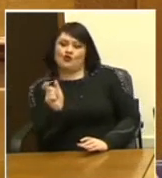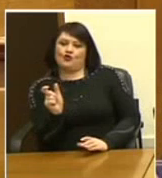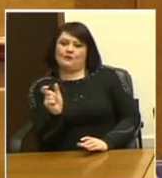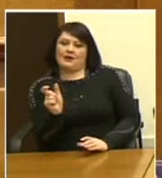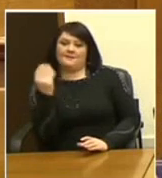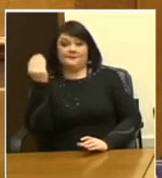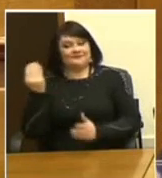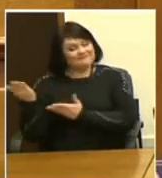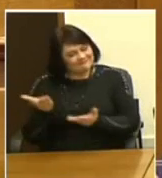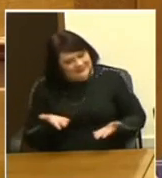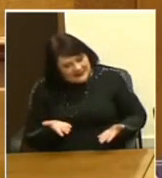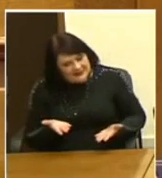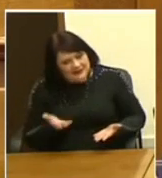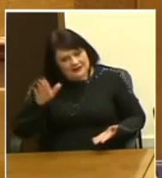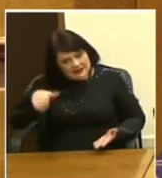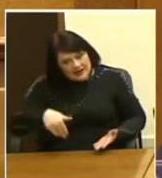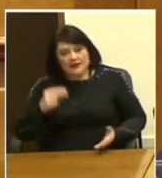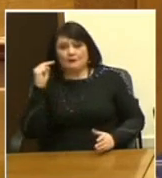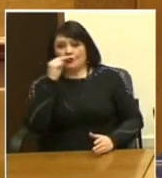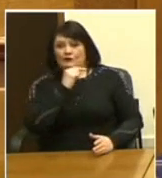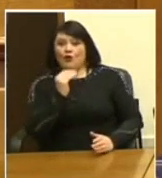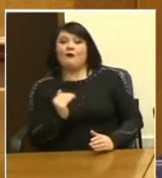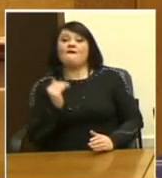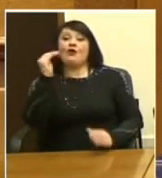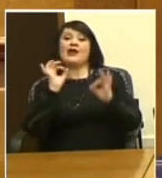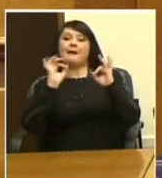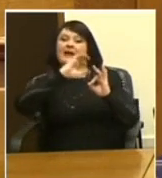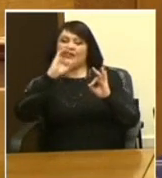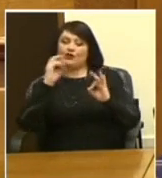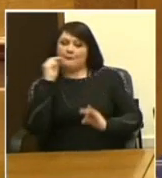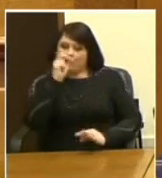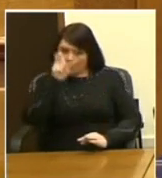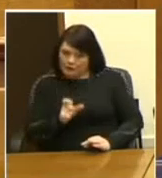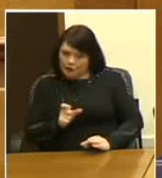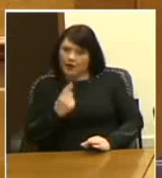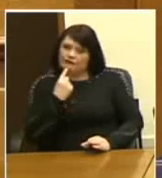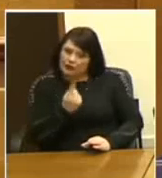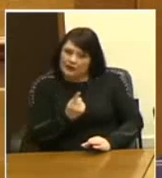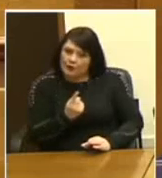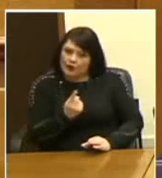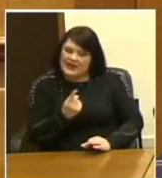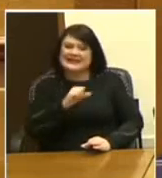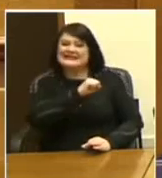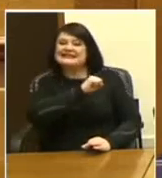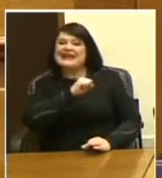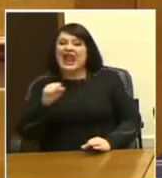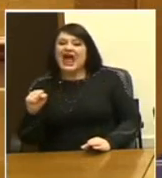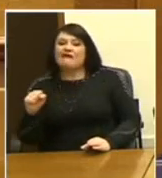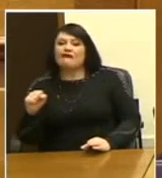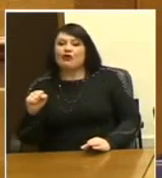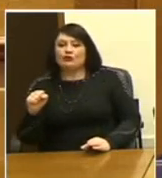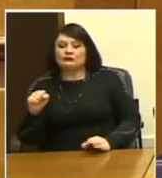καλωσορίσω λοιπόν ως τον Πρωθυπουργό της Βόρειας Μακεδονίας, ως τον Σλάβο Μακεδόνα Πρωθυπουργό, γιατί και αυτό το